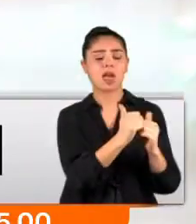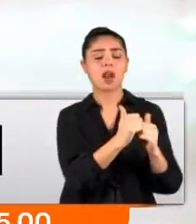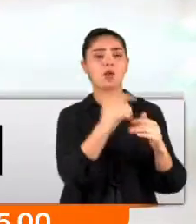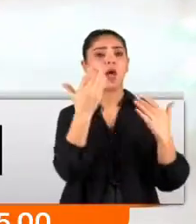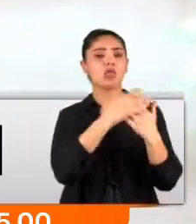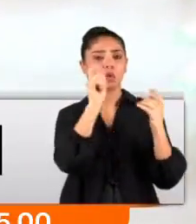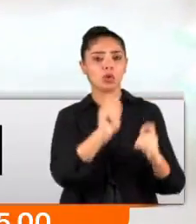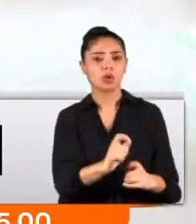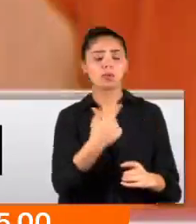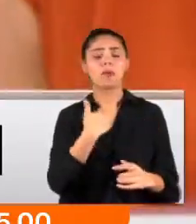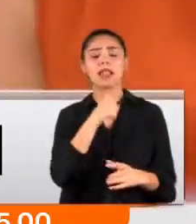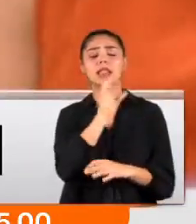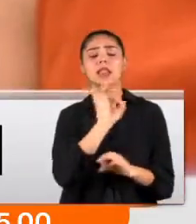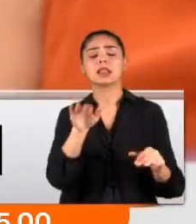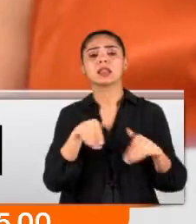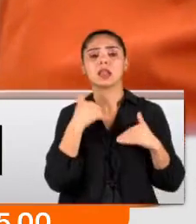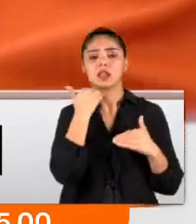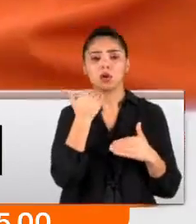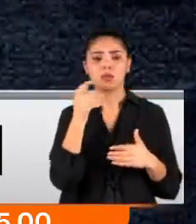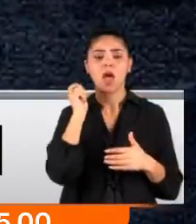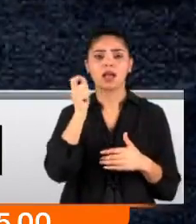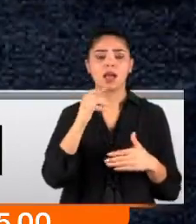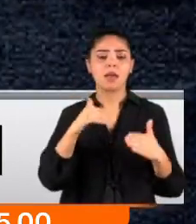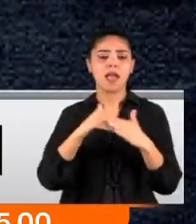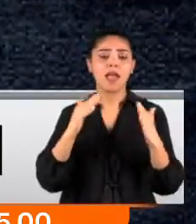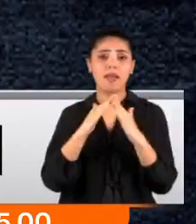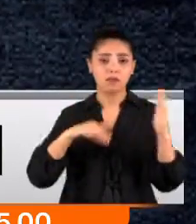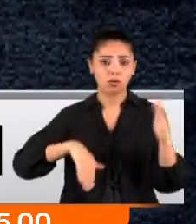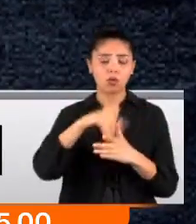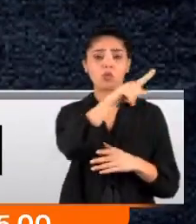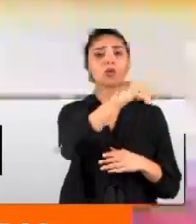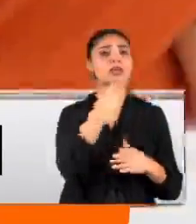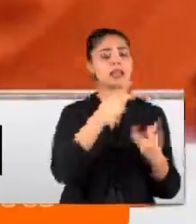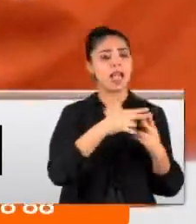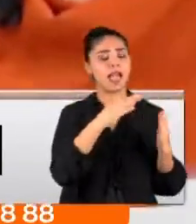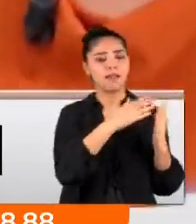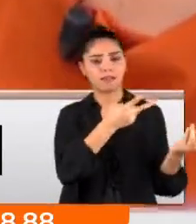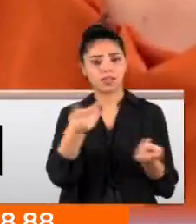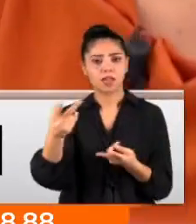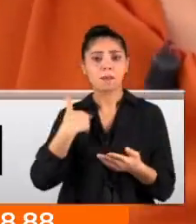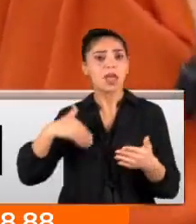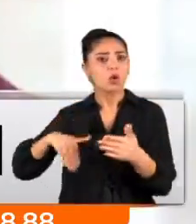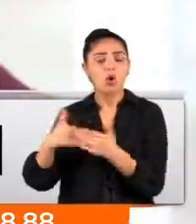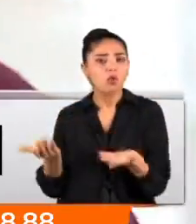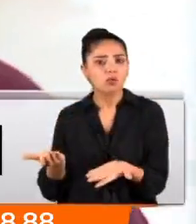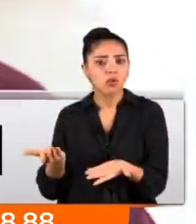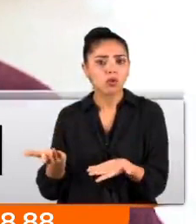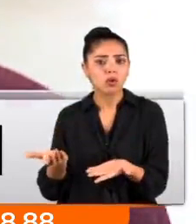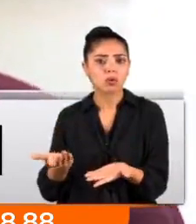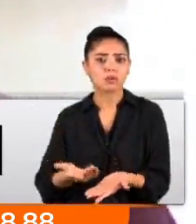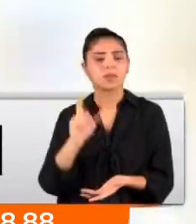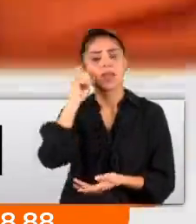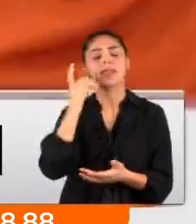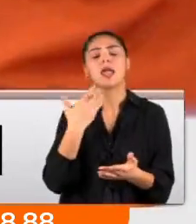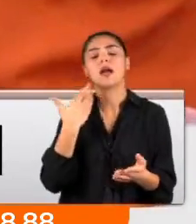yapılanlara ben göz yumamıyorum. Kayınpederim evden kovdu. O kızı eve davet ettiler. Onu değil beni kovdular ya. İddiaları